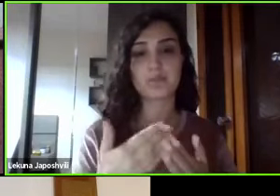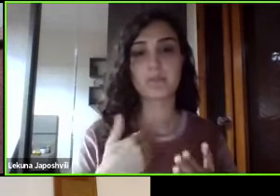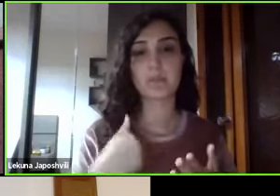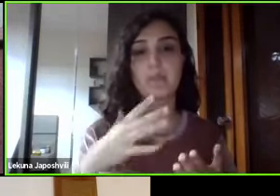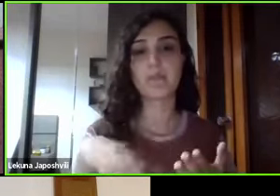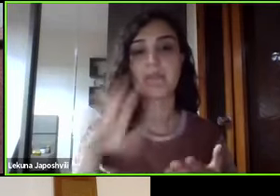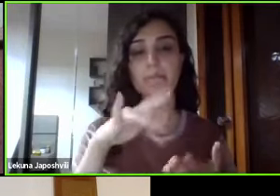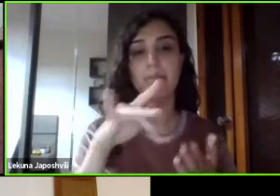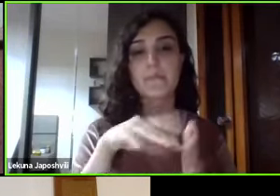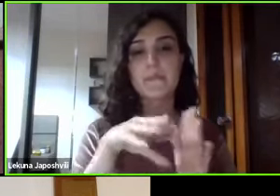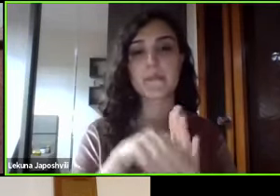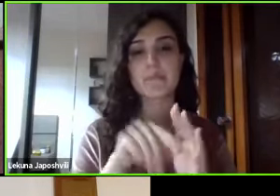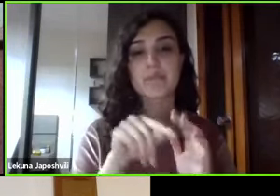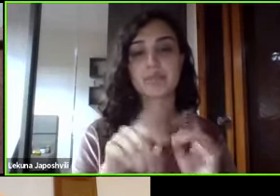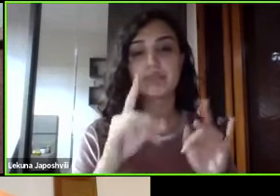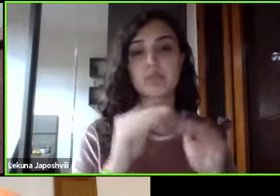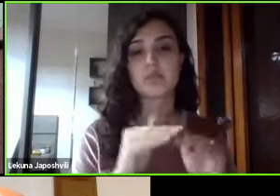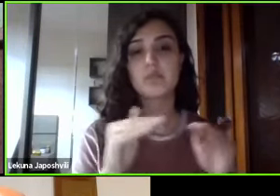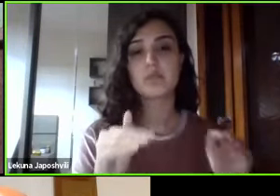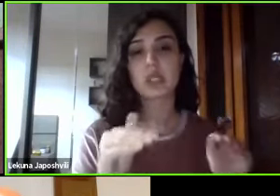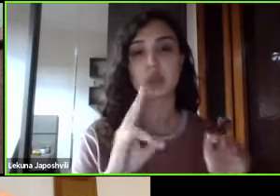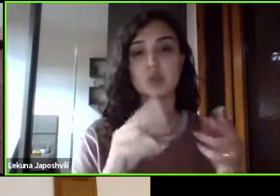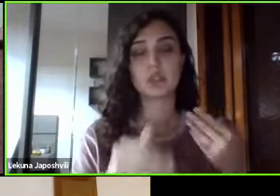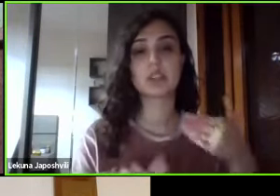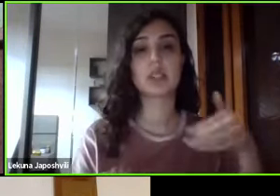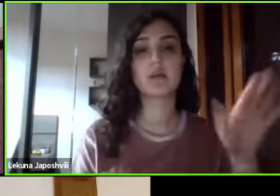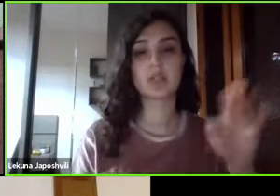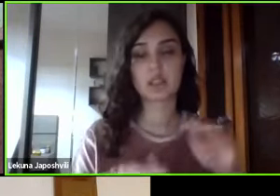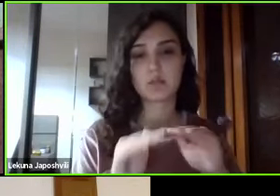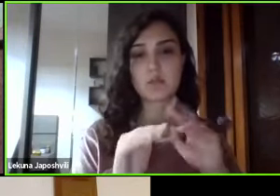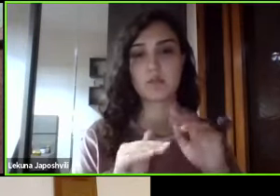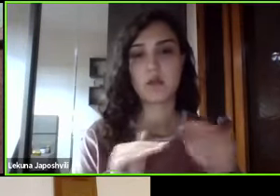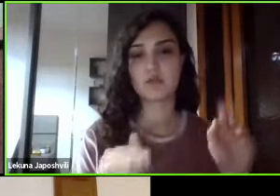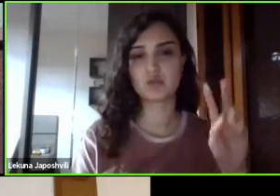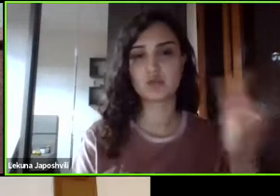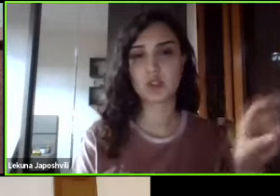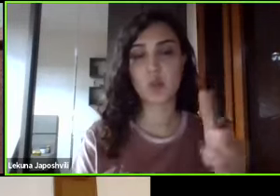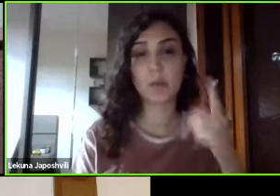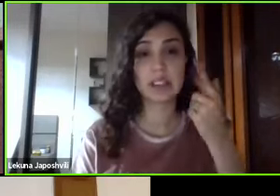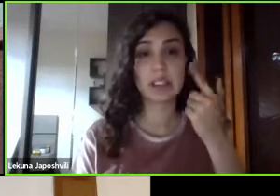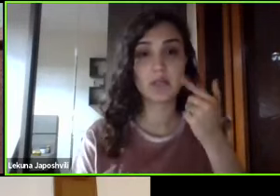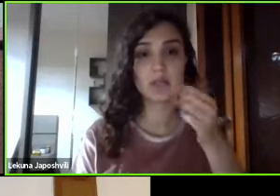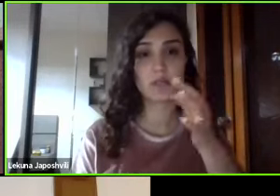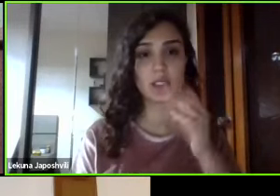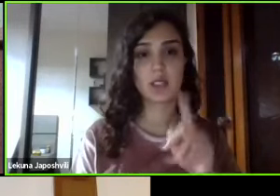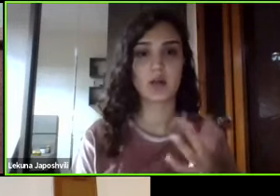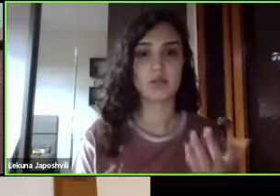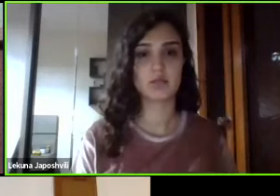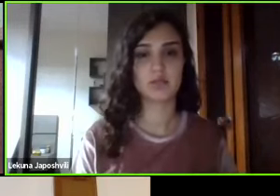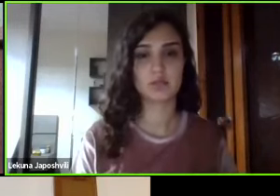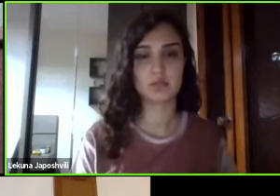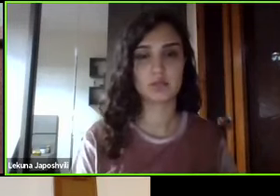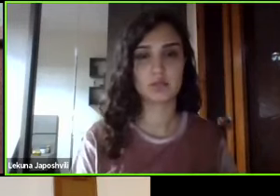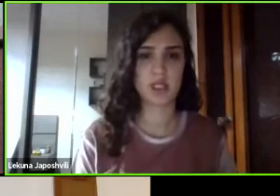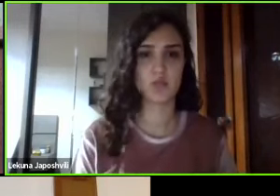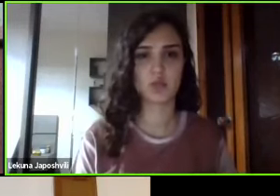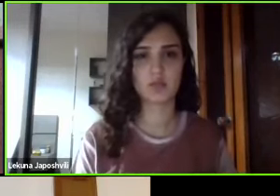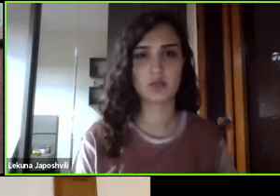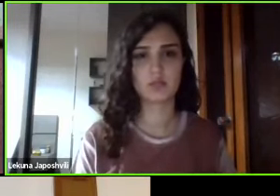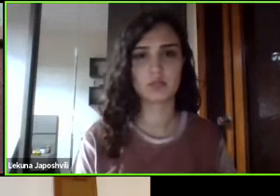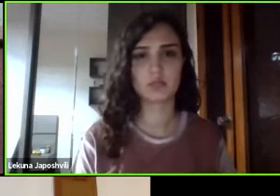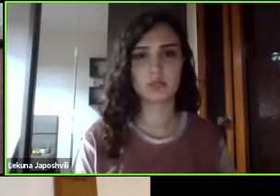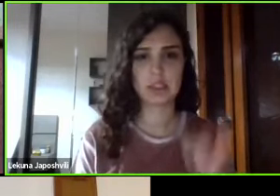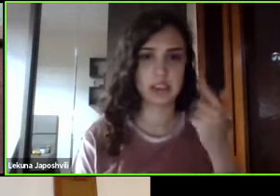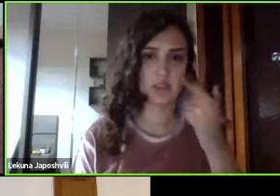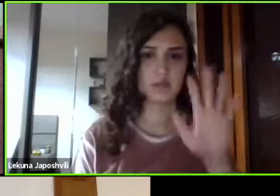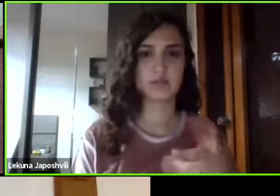ეს კულტივირებს, რომ ბავშვი უნდა წავიდეს ბაღში და როიტირებს, ნუ მე რა. რა მოხდა ახლა? ნუ იტირებს და